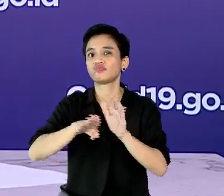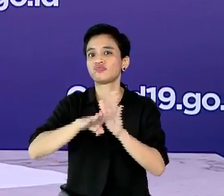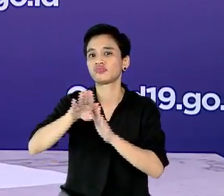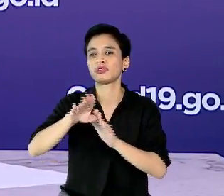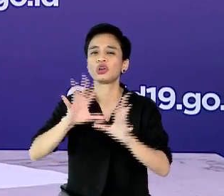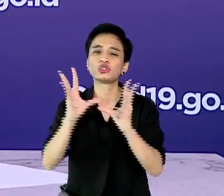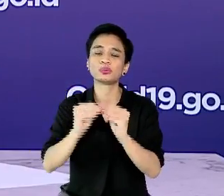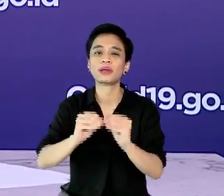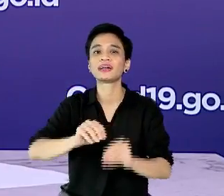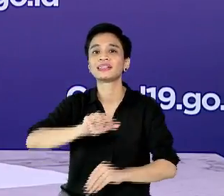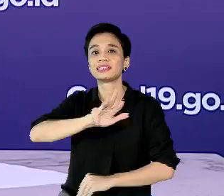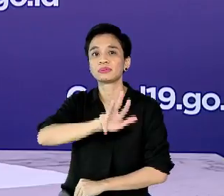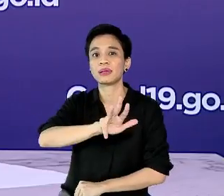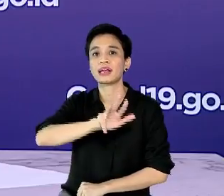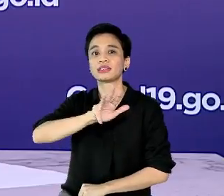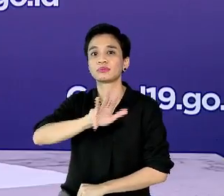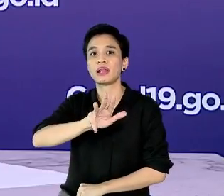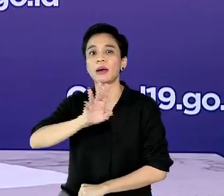sebanyak